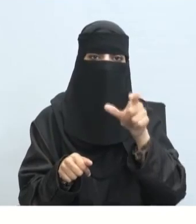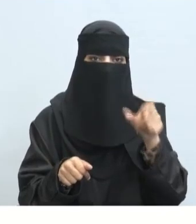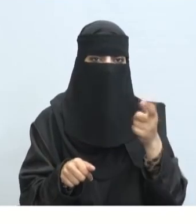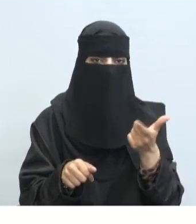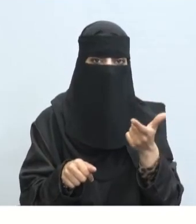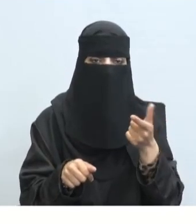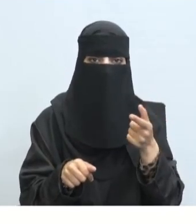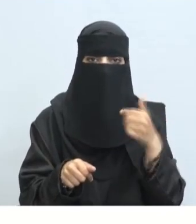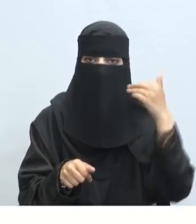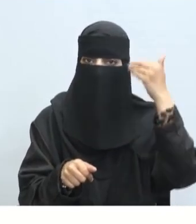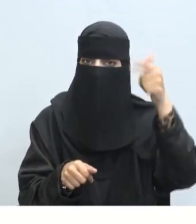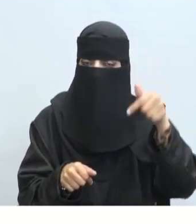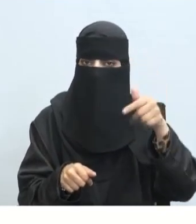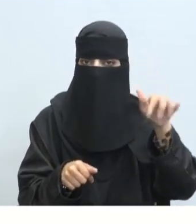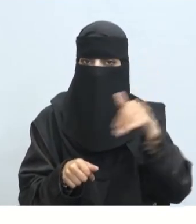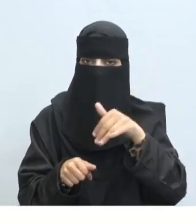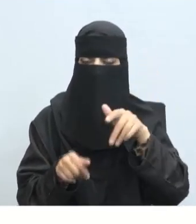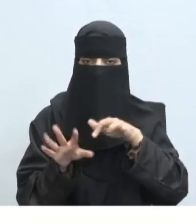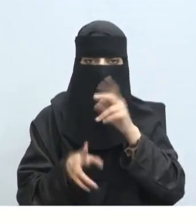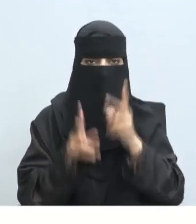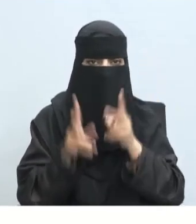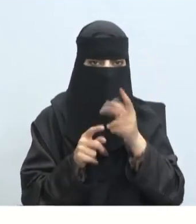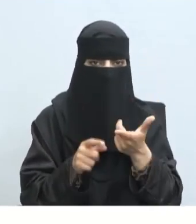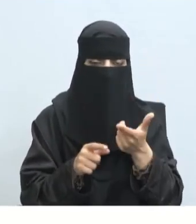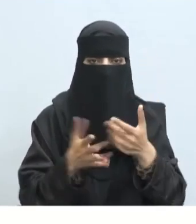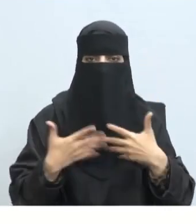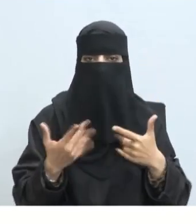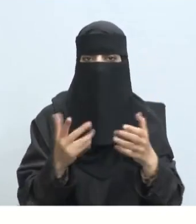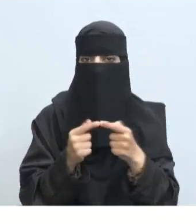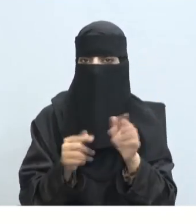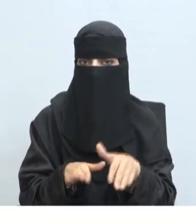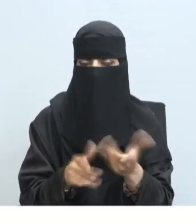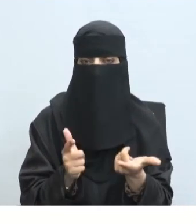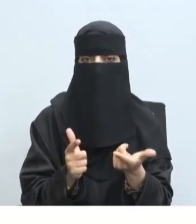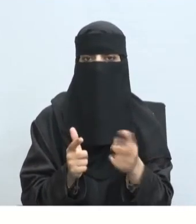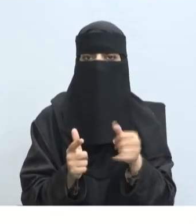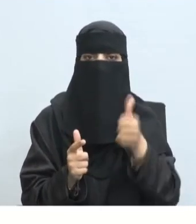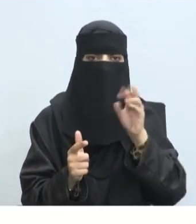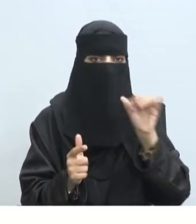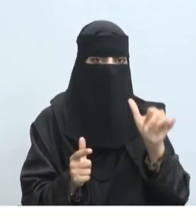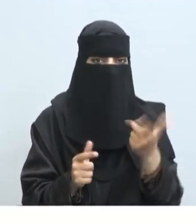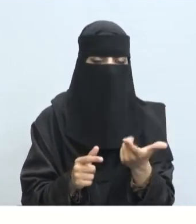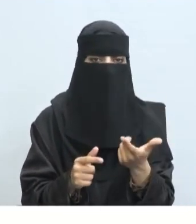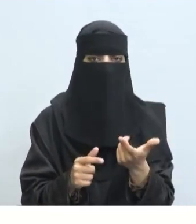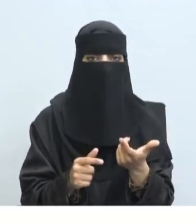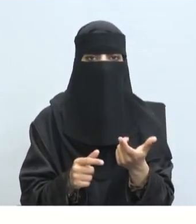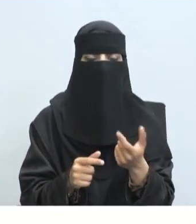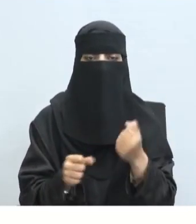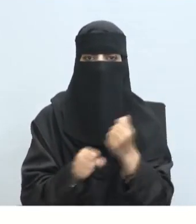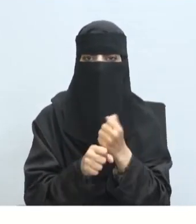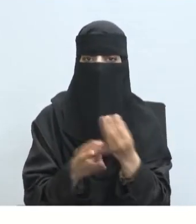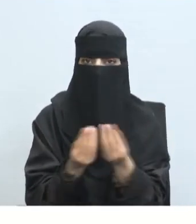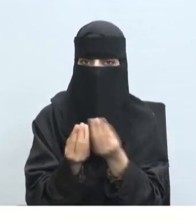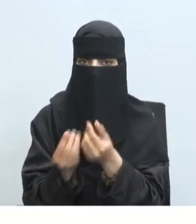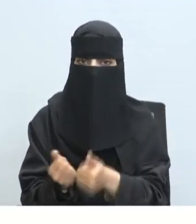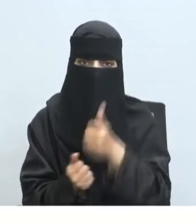هي توقعات الحضور من الفعاليه ما هي الترفيه المناسب ما هي ايضا الانشطه المناسبه